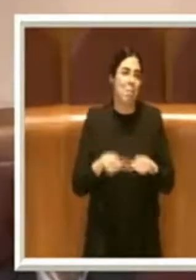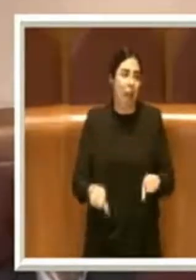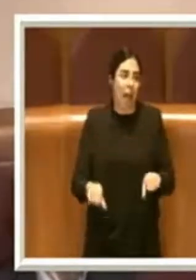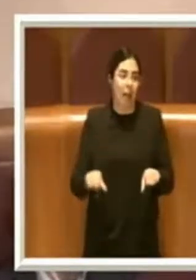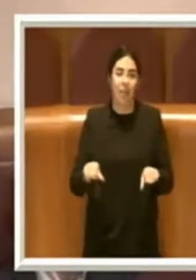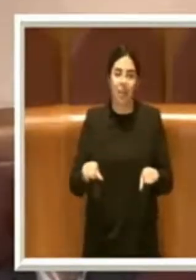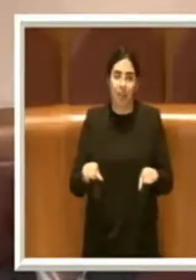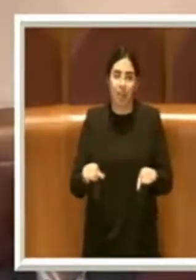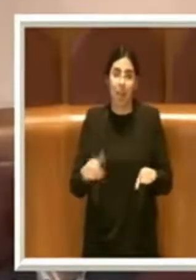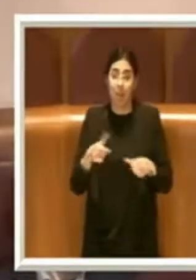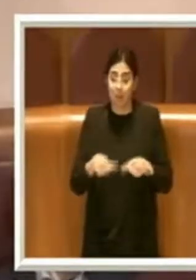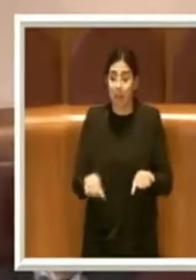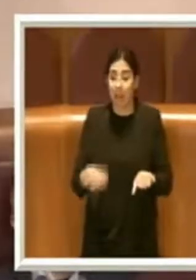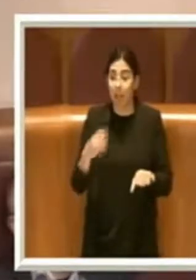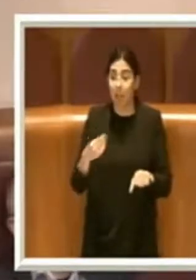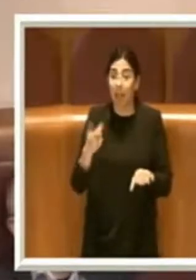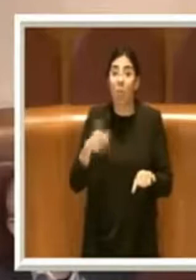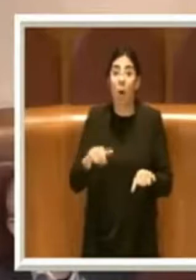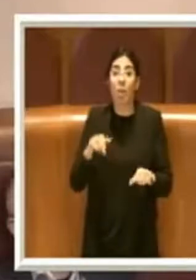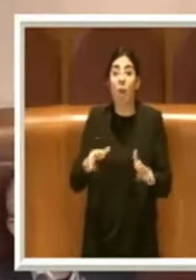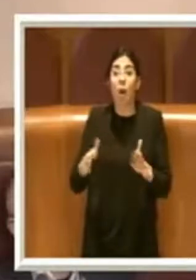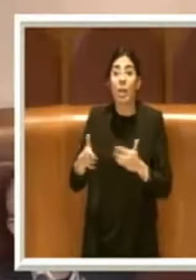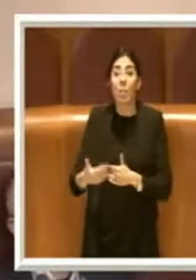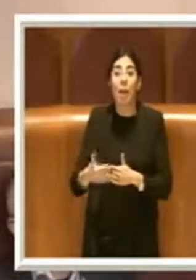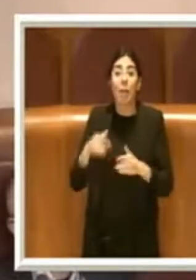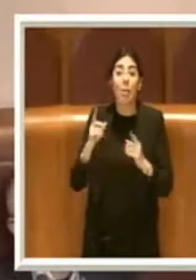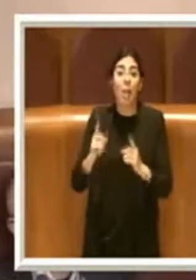trovato all'interno del Dipartimento Ambiente, ma questo, colleghi,